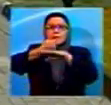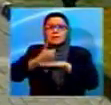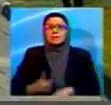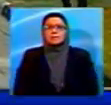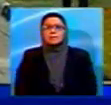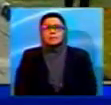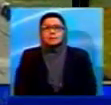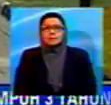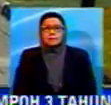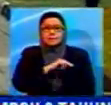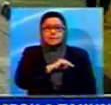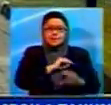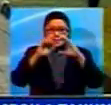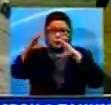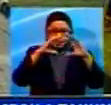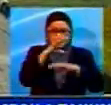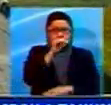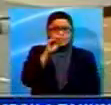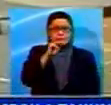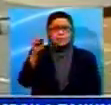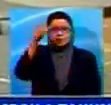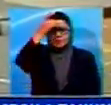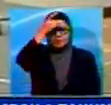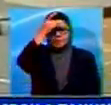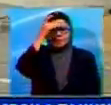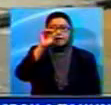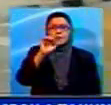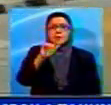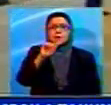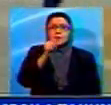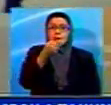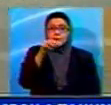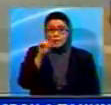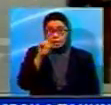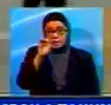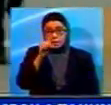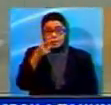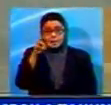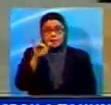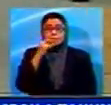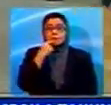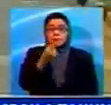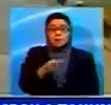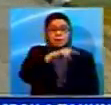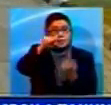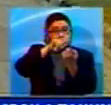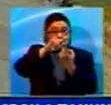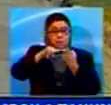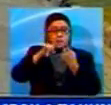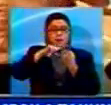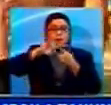pelaksanaan menteri komunikasi dan multimedia Datuk Seri Ahmad shabri Chi berkata apabila menara telekomunikasi tersebut siap